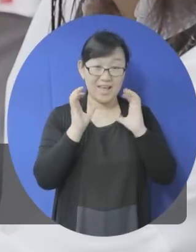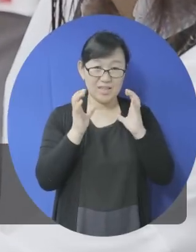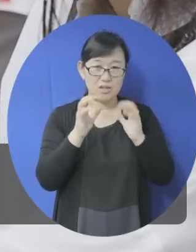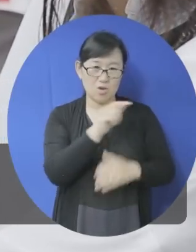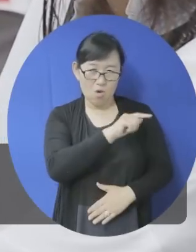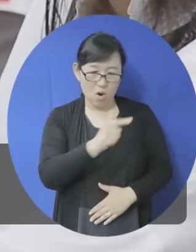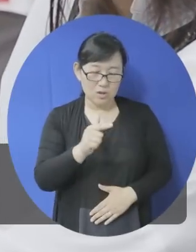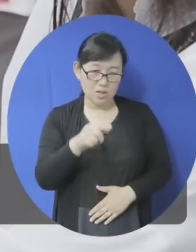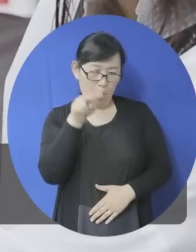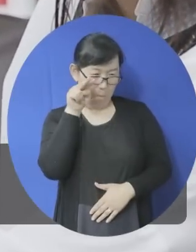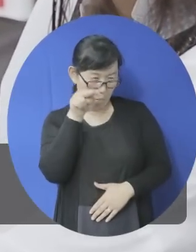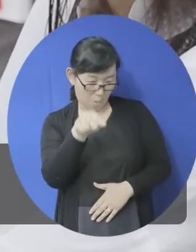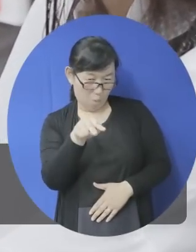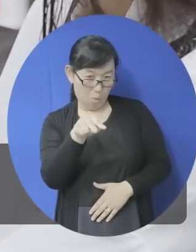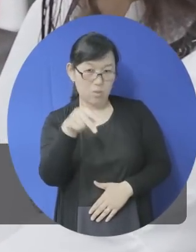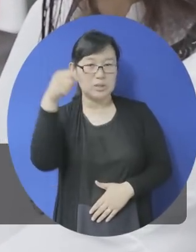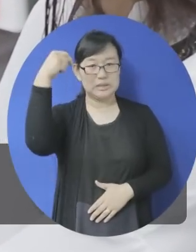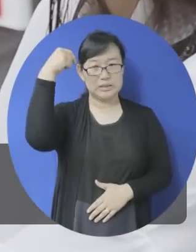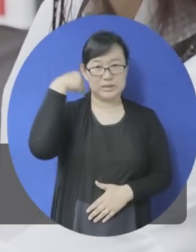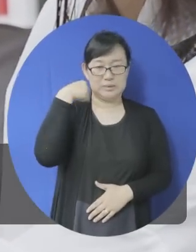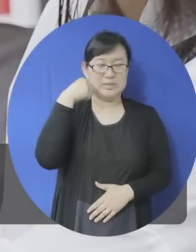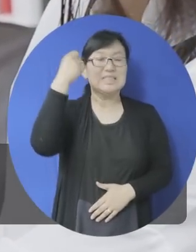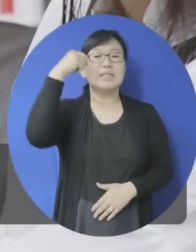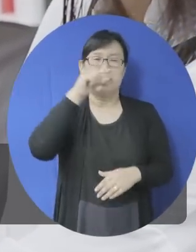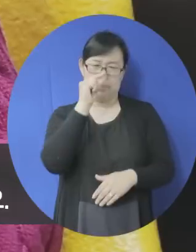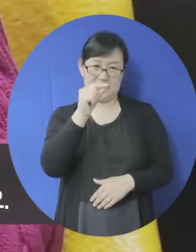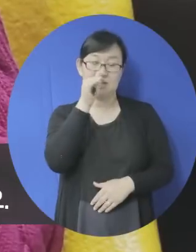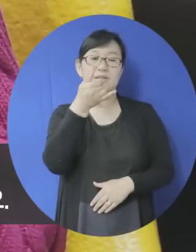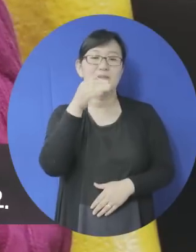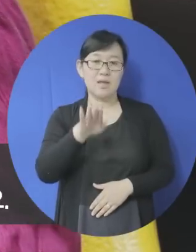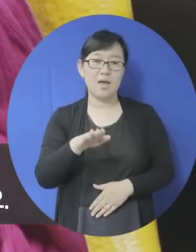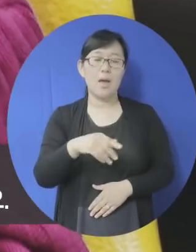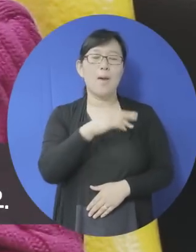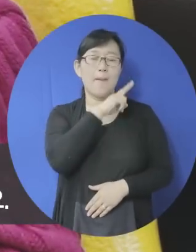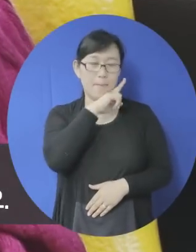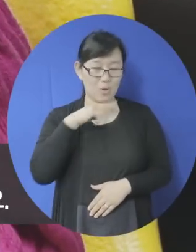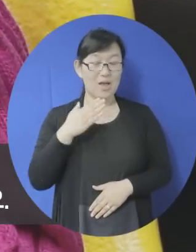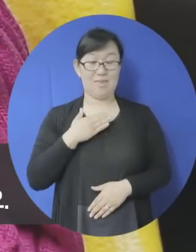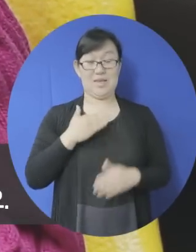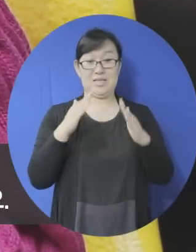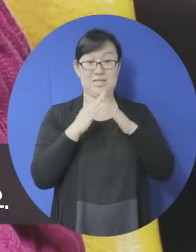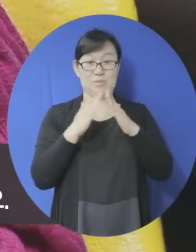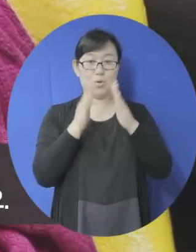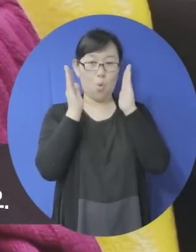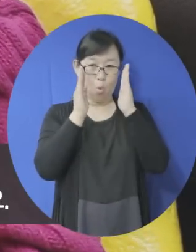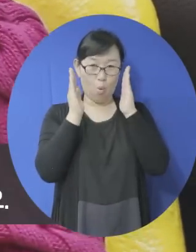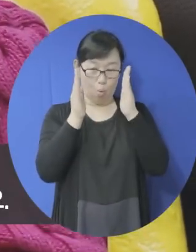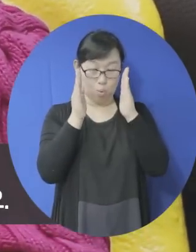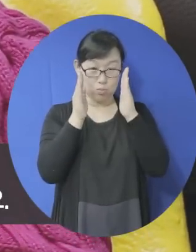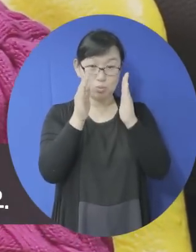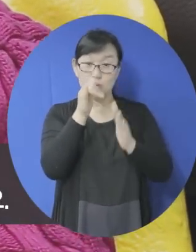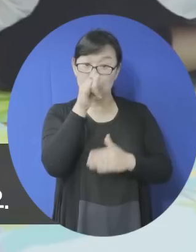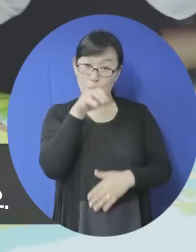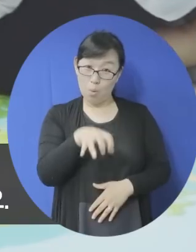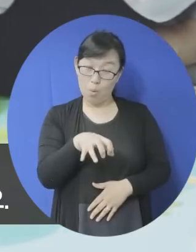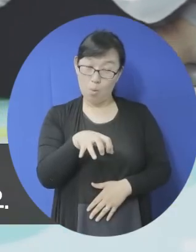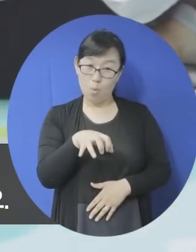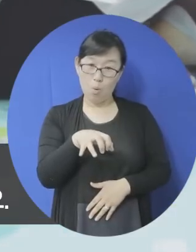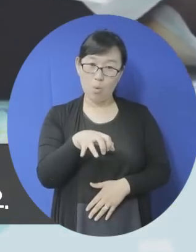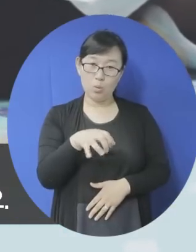아이들이 여러 가지로 시각적으로나 촉각 다 예민한데 이렇게 편안한 자기 집에서 매일매일 이렇게 생활하는